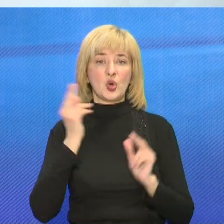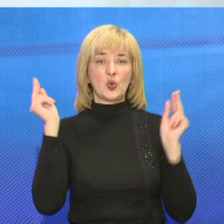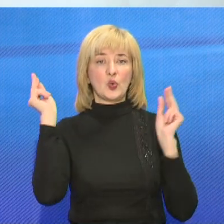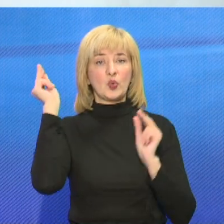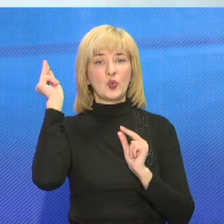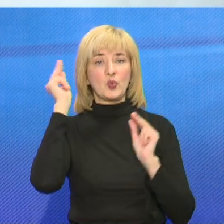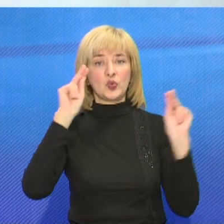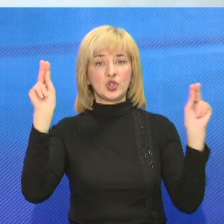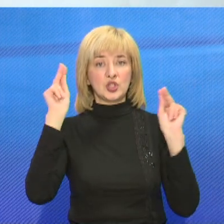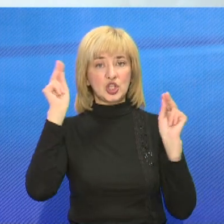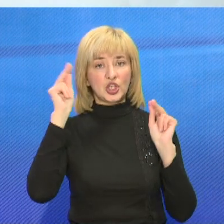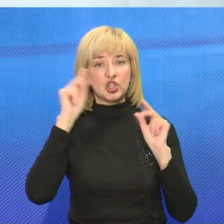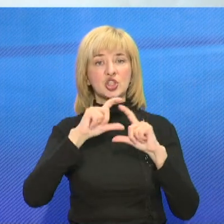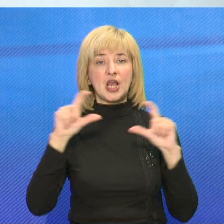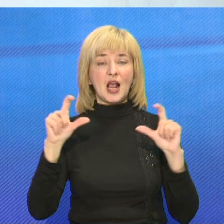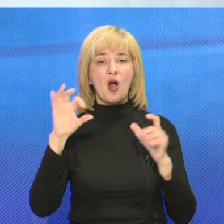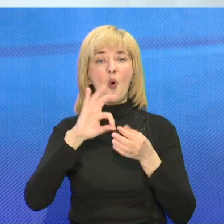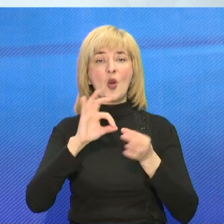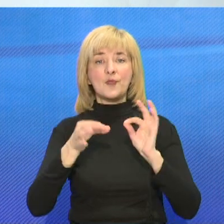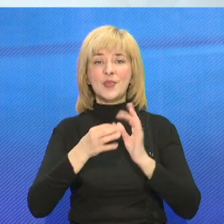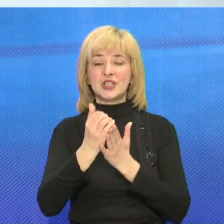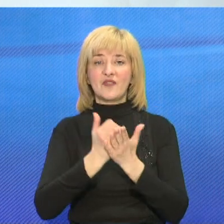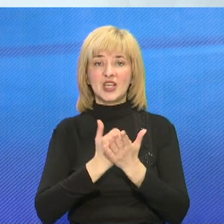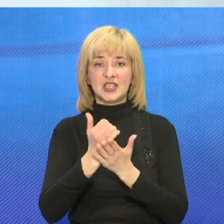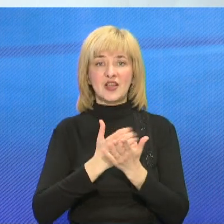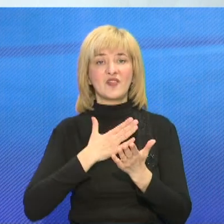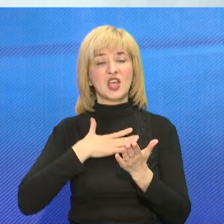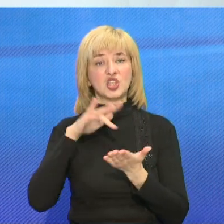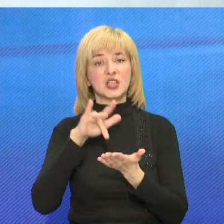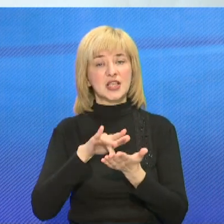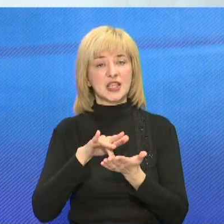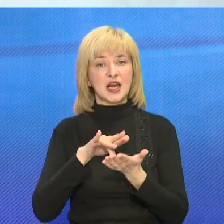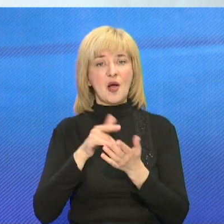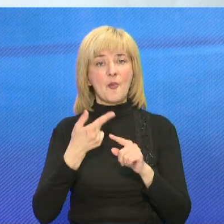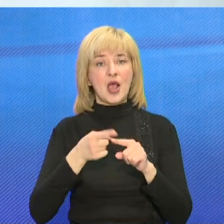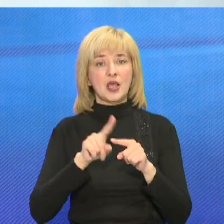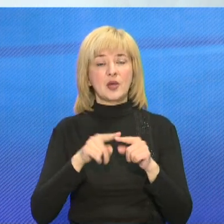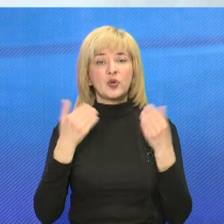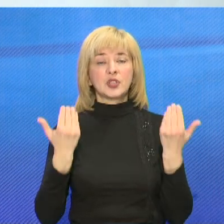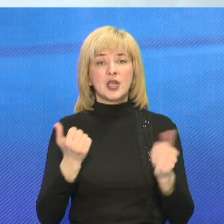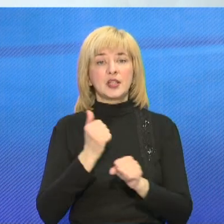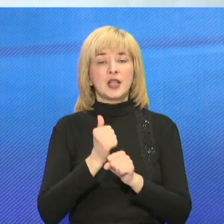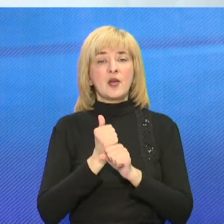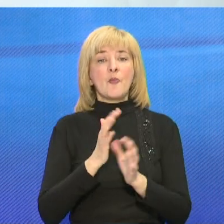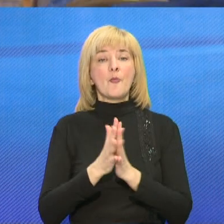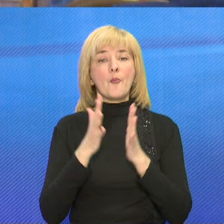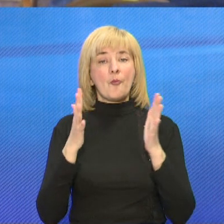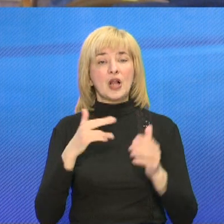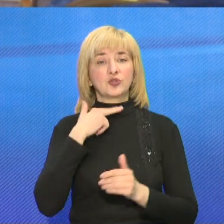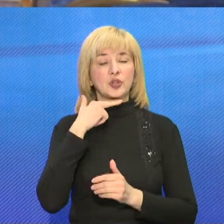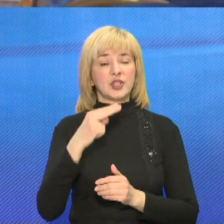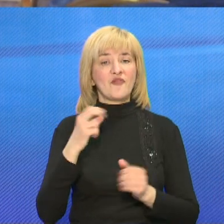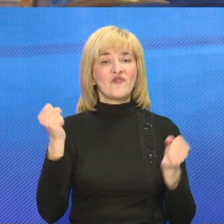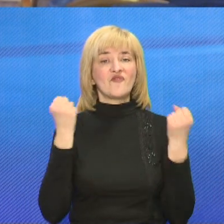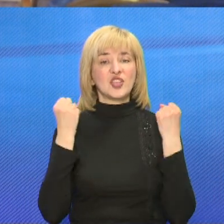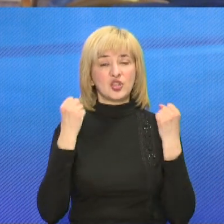училищах Олимпийского резерва, в наших центрах. Поэтому сейчас вот на этот делаем большой акцент. Физичная